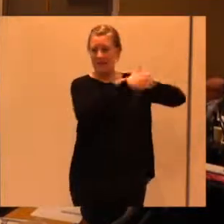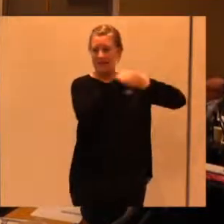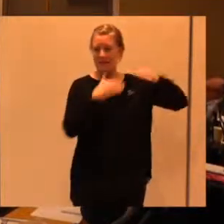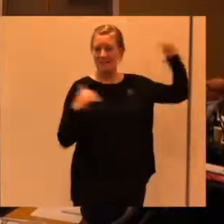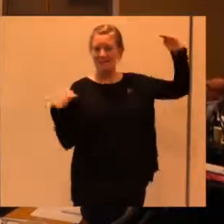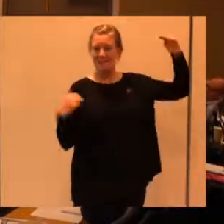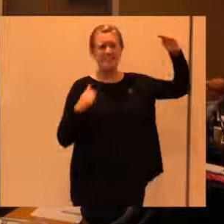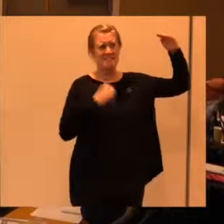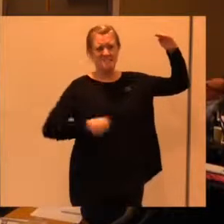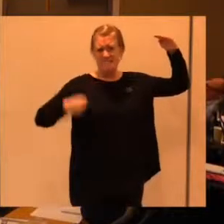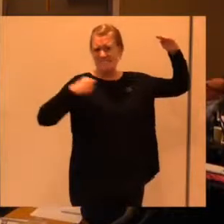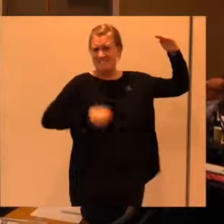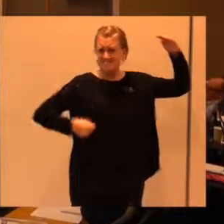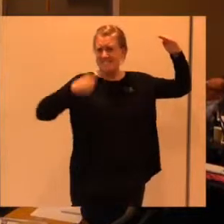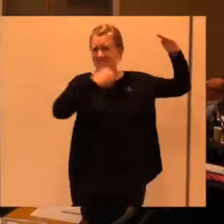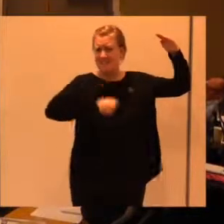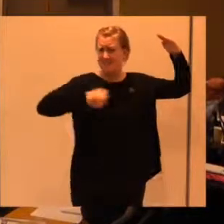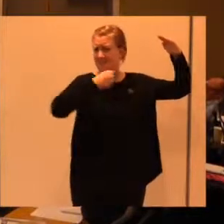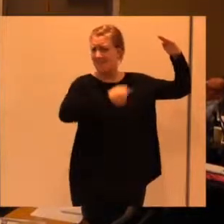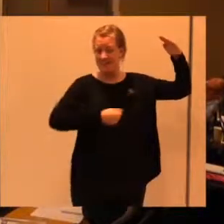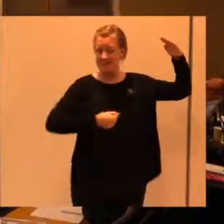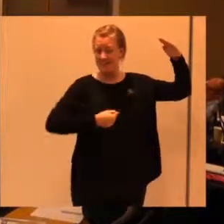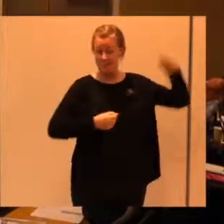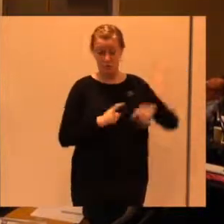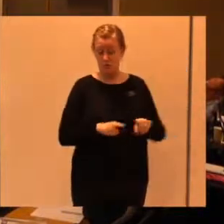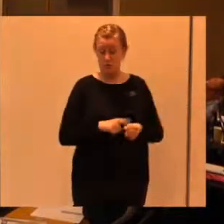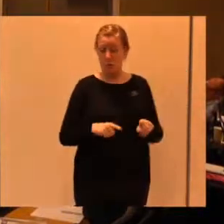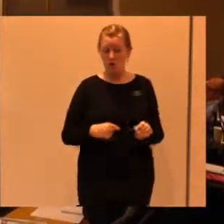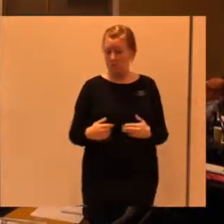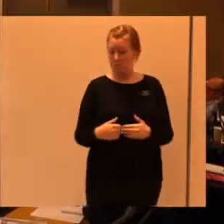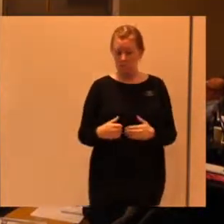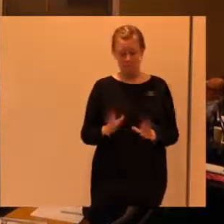samhället. Och snart får vi inte upphandla något som inte ligger på den